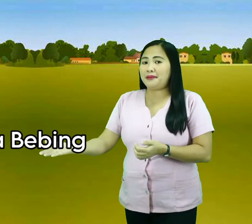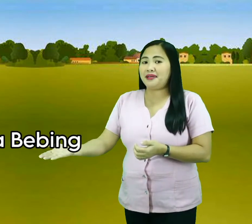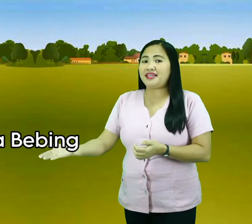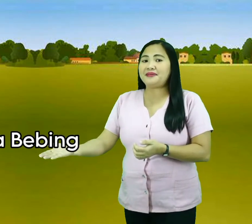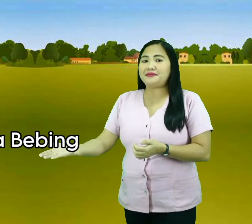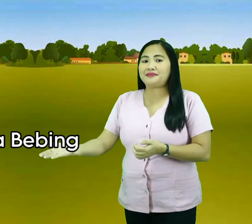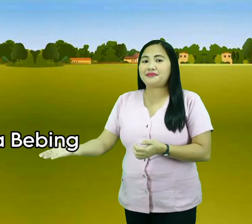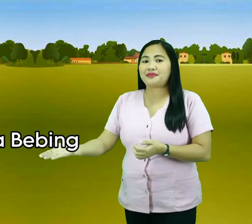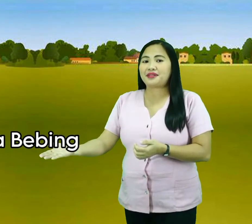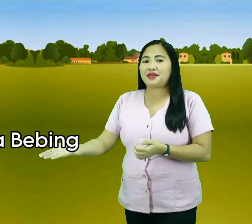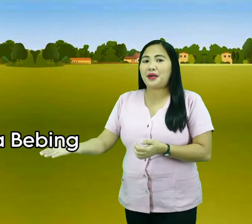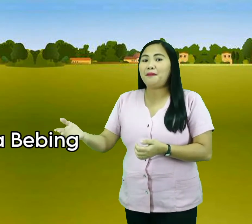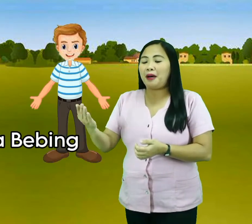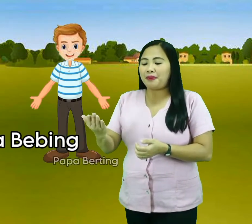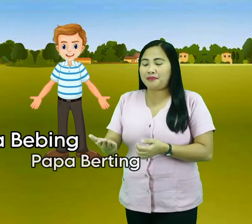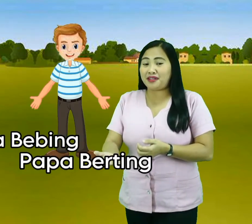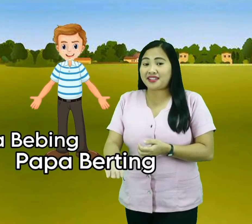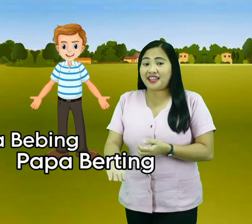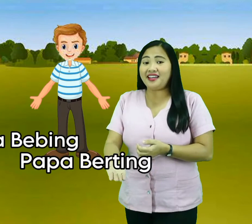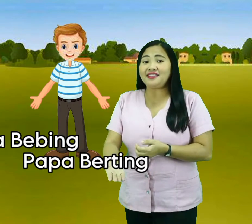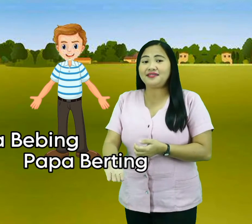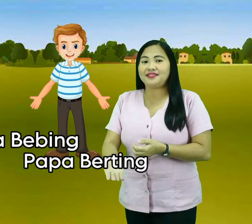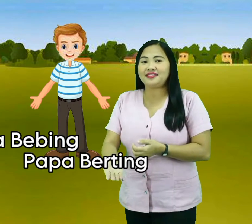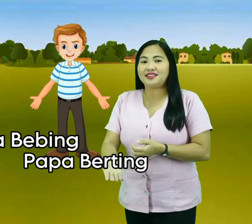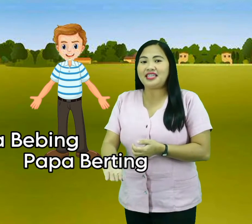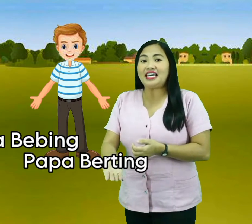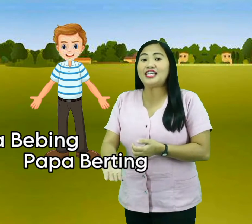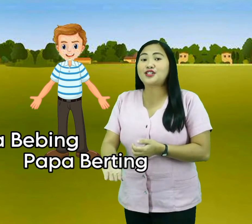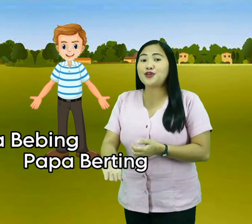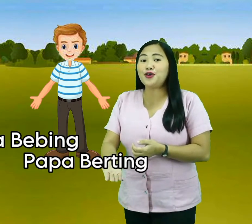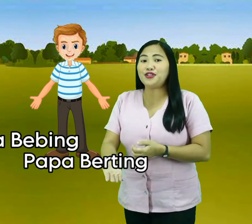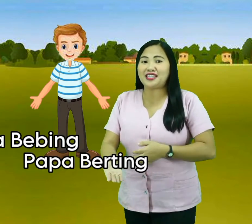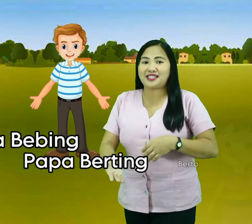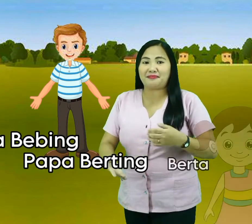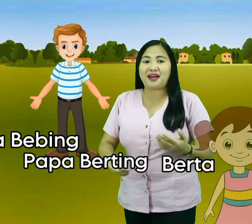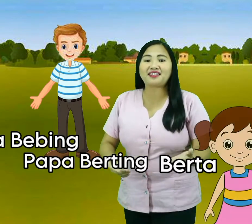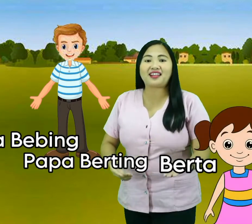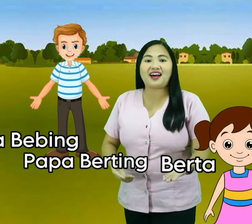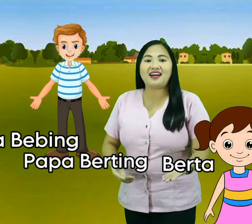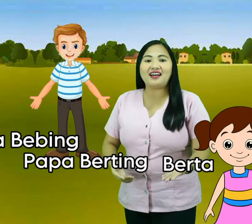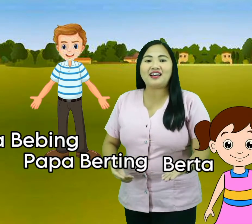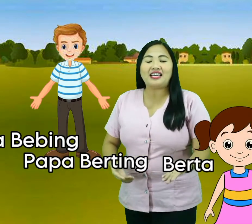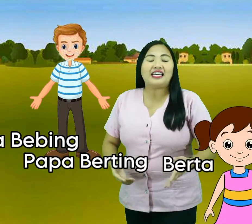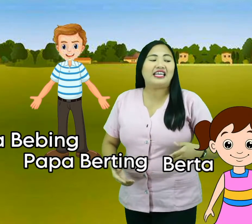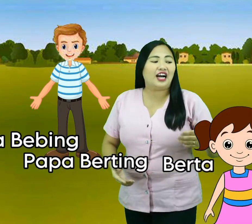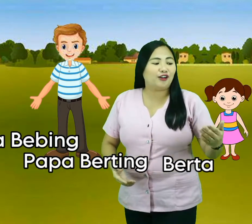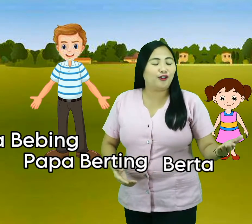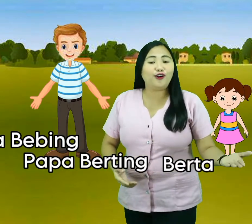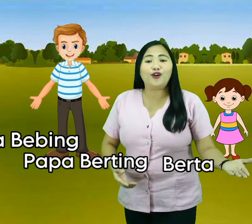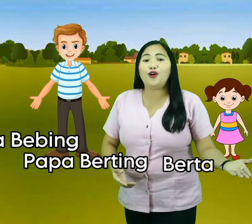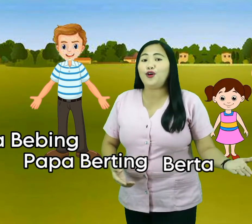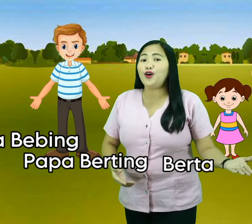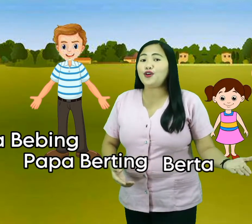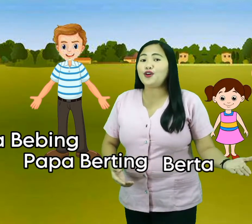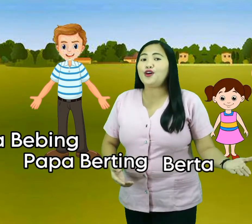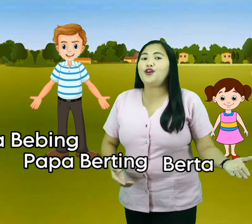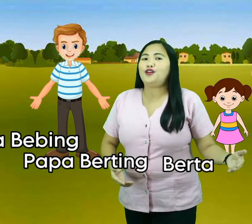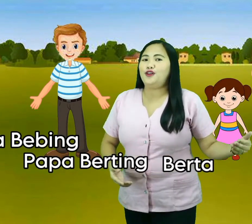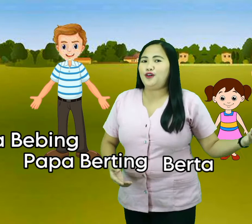Mama Bebing, Papa Berting, igsuon nga si Berta, iyang lolo